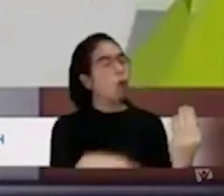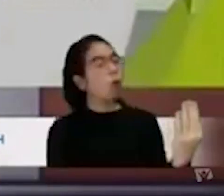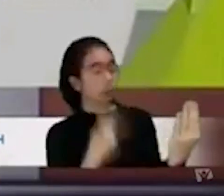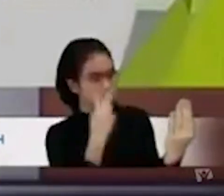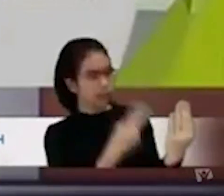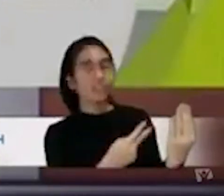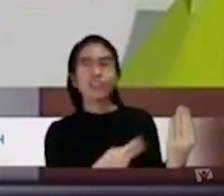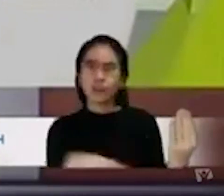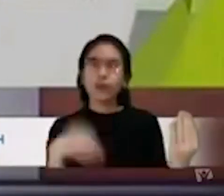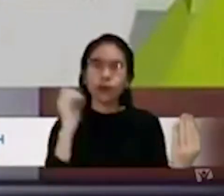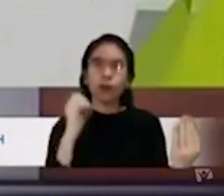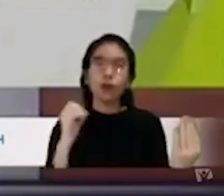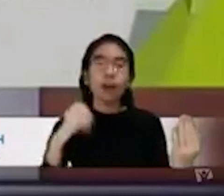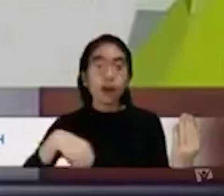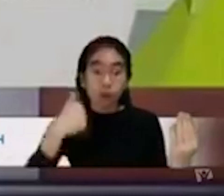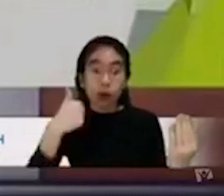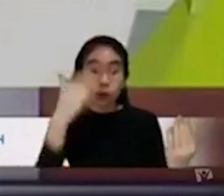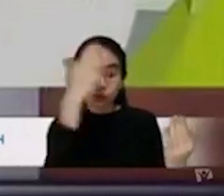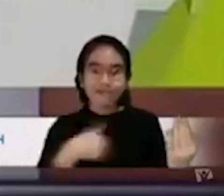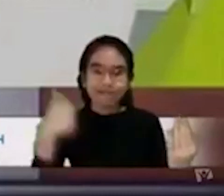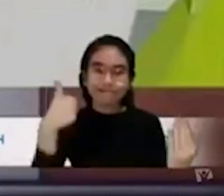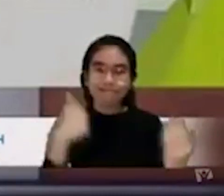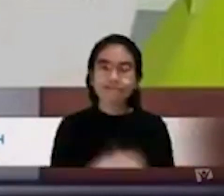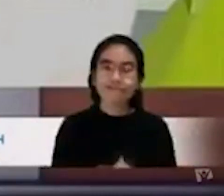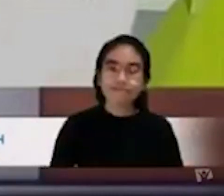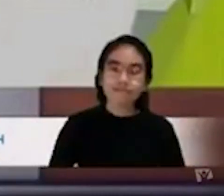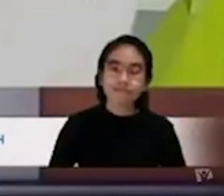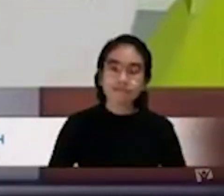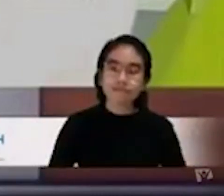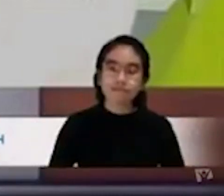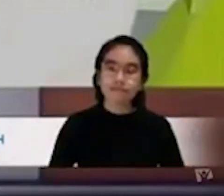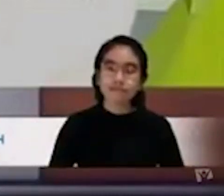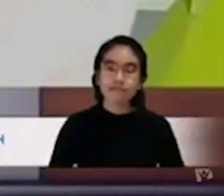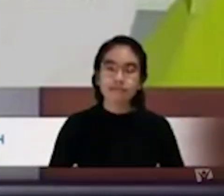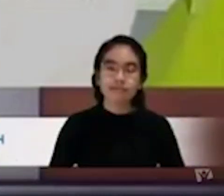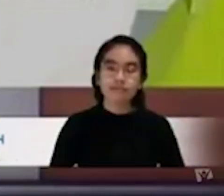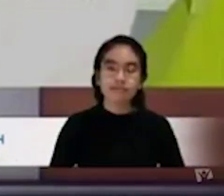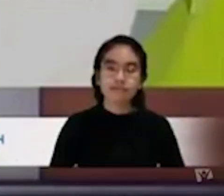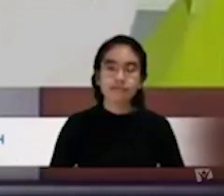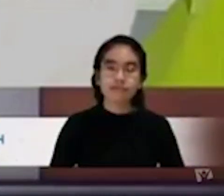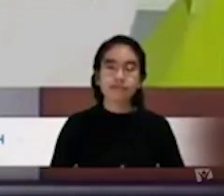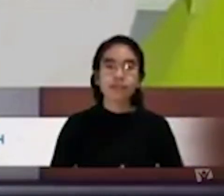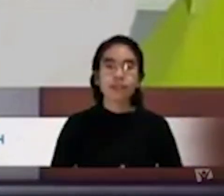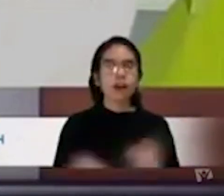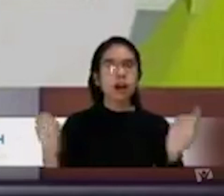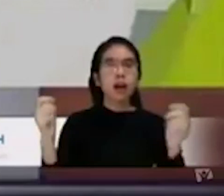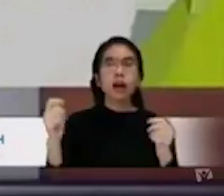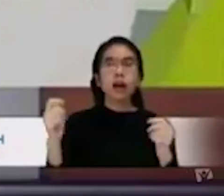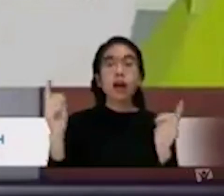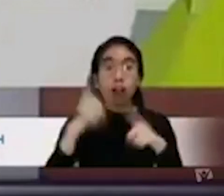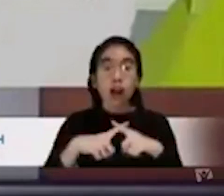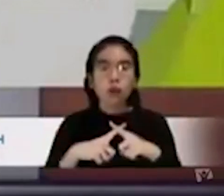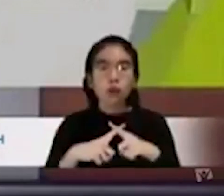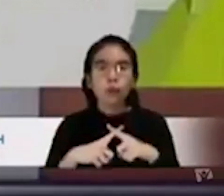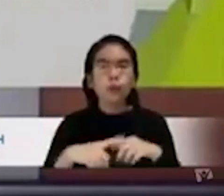manusia. Cahaya biru dipercaya menenangkan pikiran. Cahaya hijau cocok untuk relaksasi